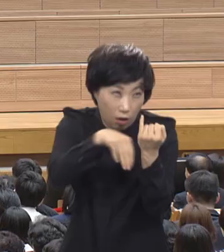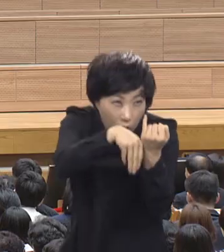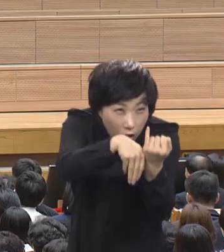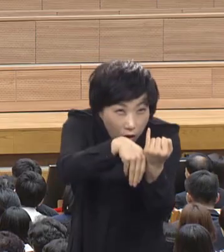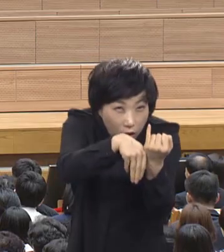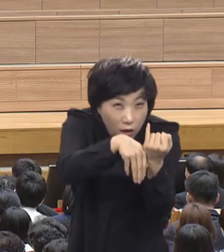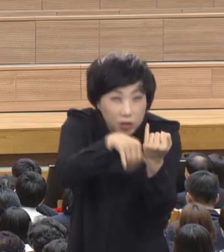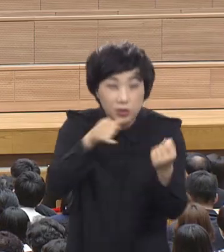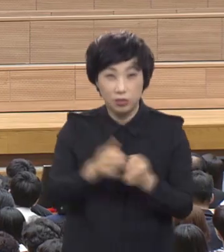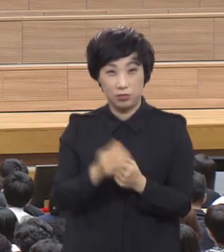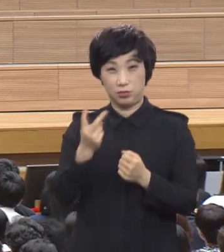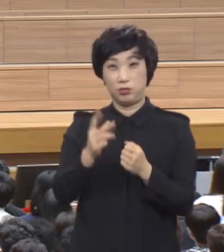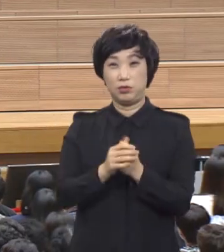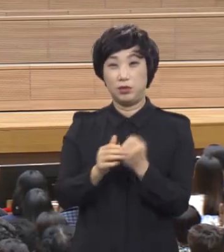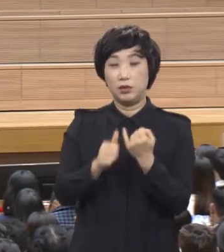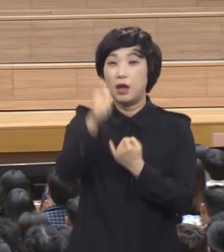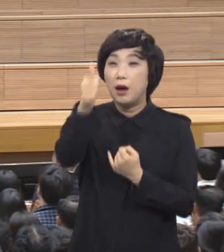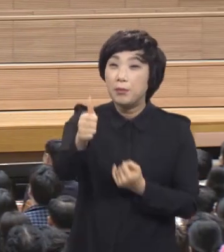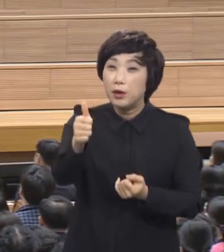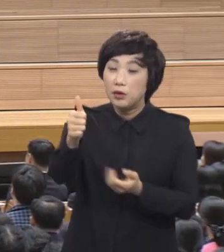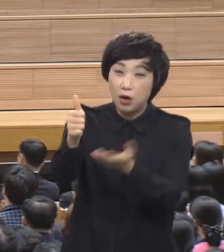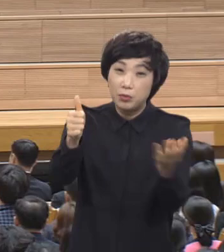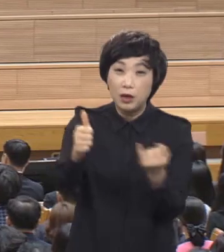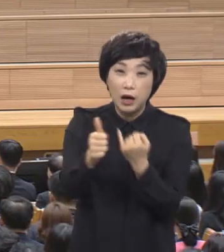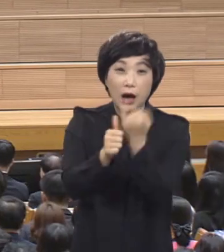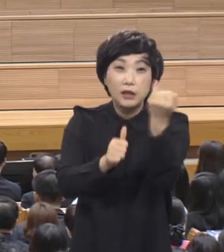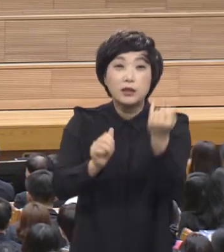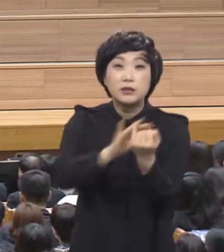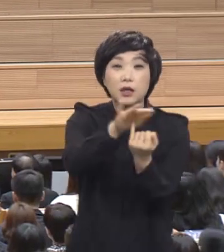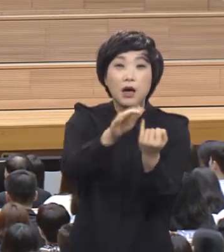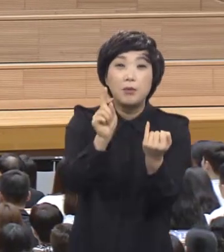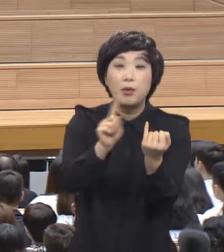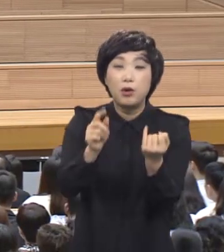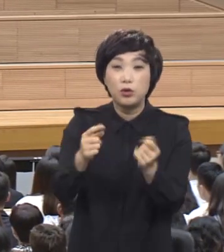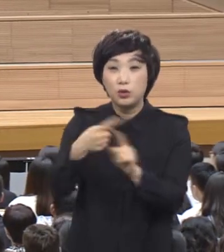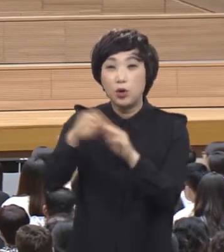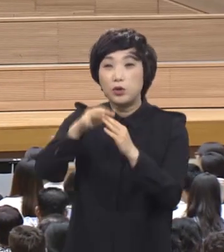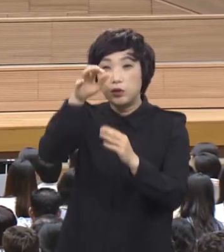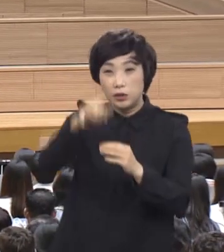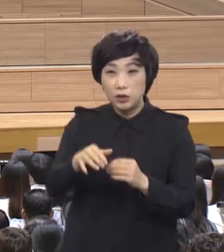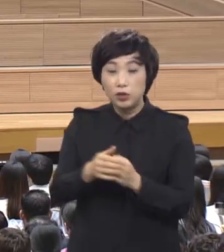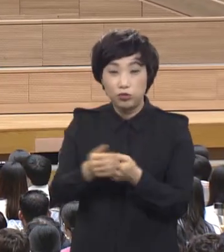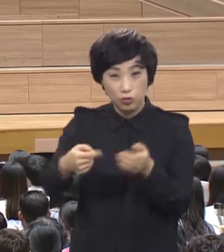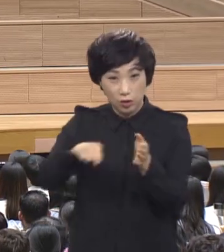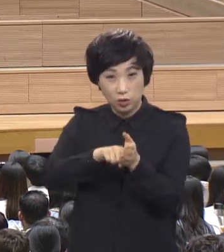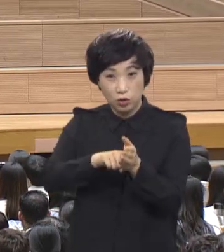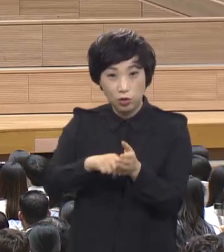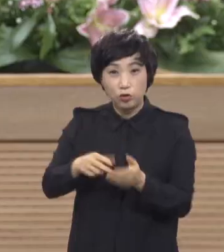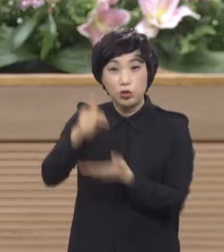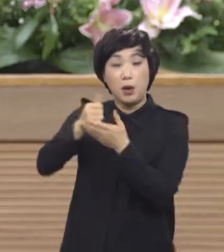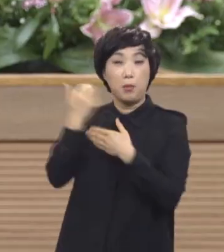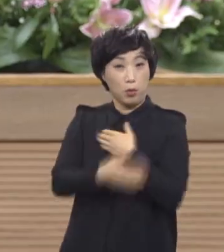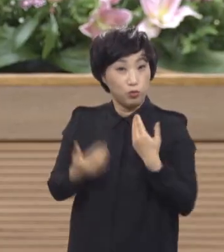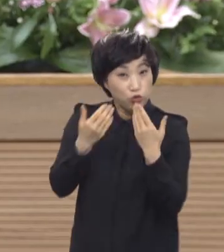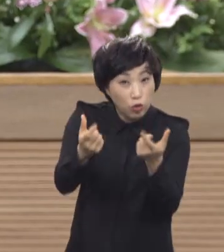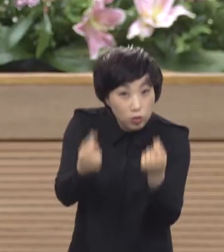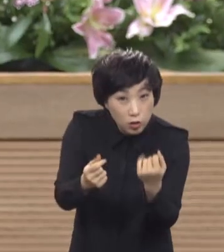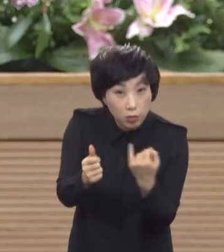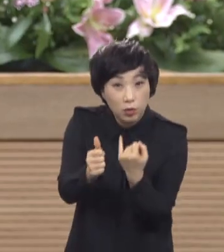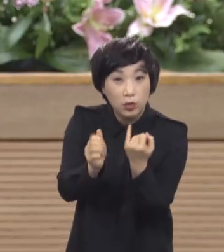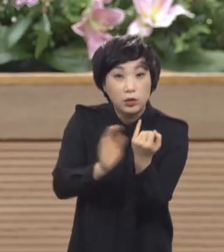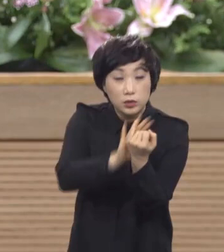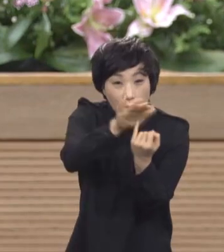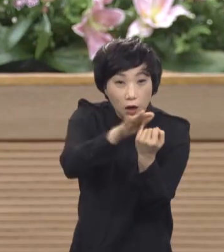남편들아 아내 사랑하기를 집께서 교회를 위해 자기 몸을 주신 바치야라 했는데도 불구하고